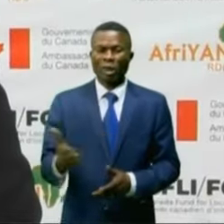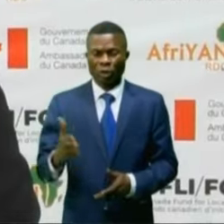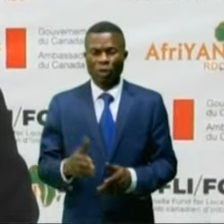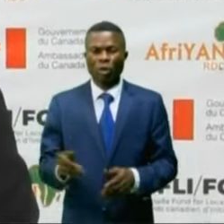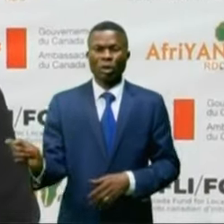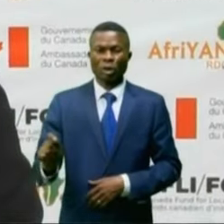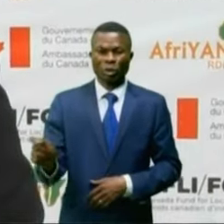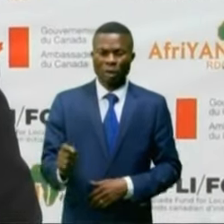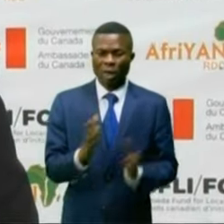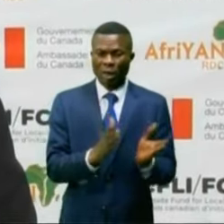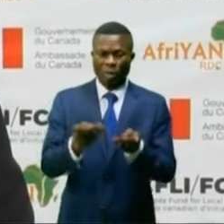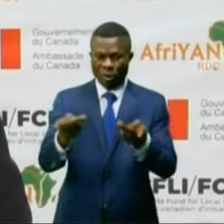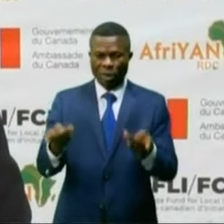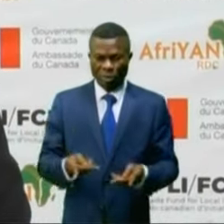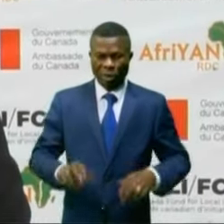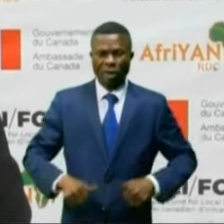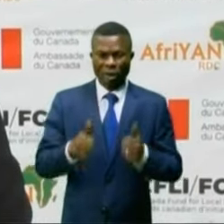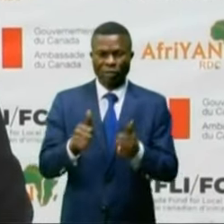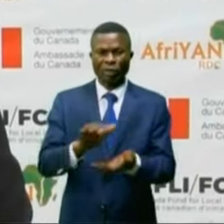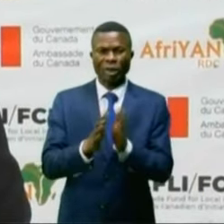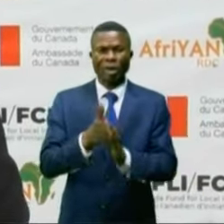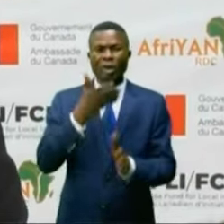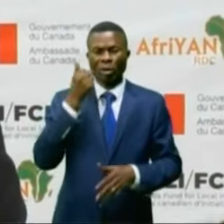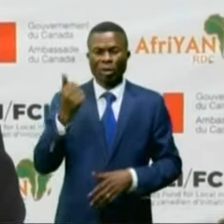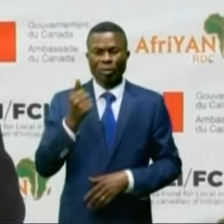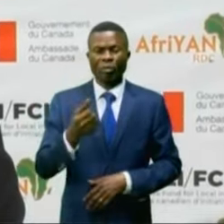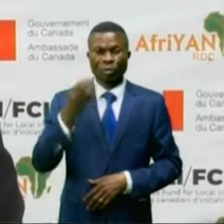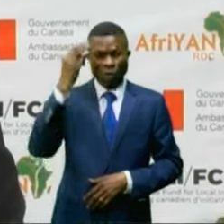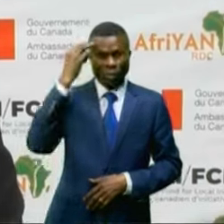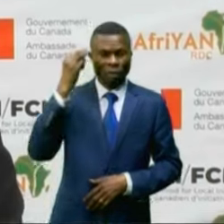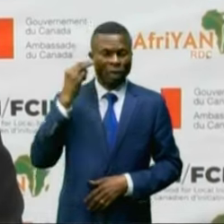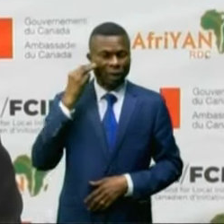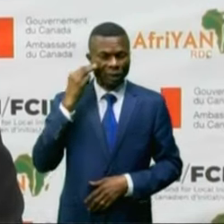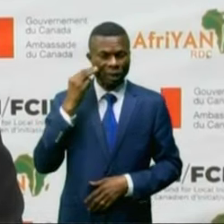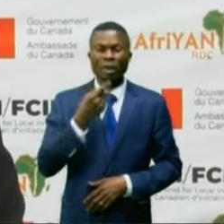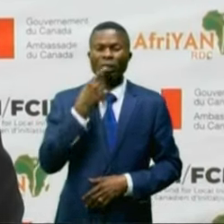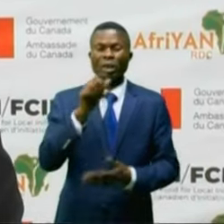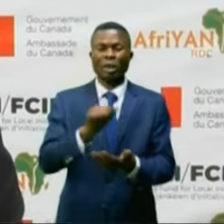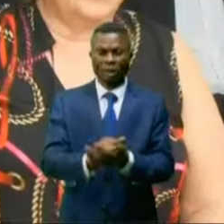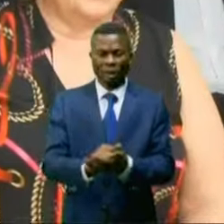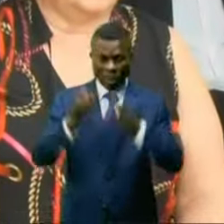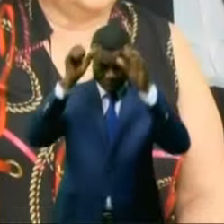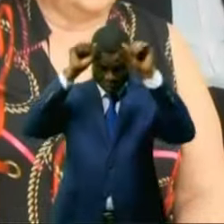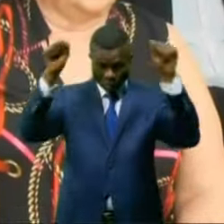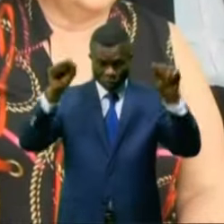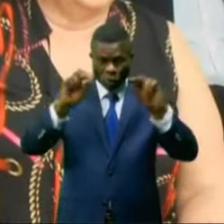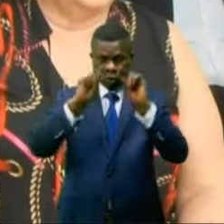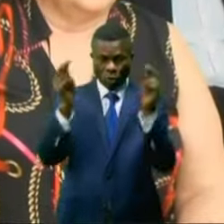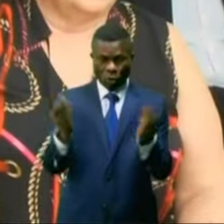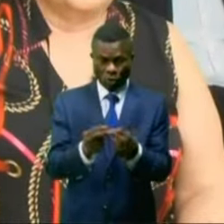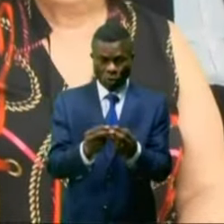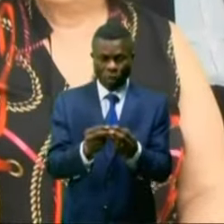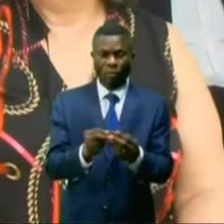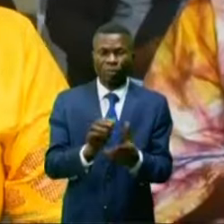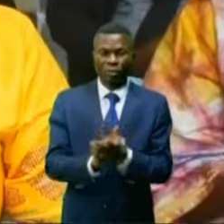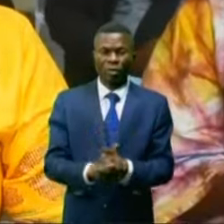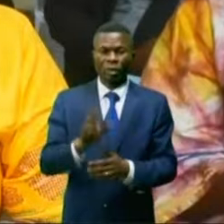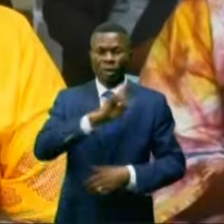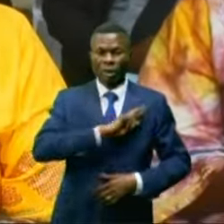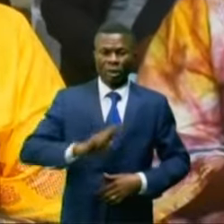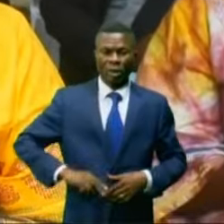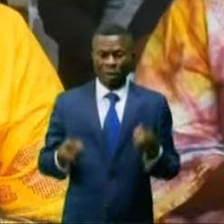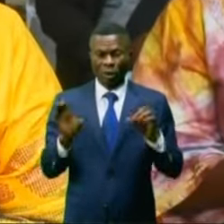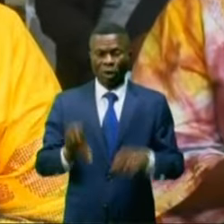améliorer leurs conditions de vie, a déclaré Mme Laurence Kabasele, présidente du réseau Afriam RDC. Il a